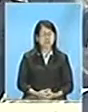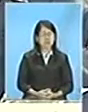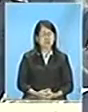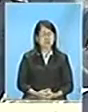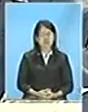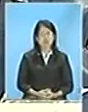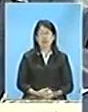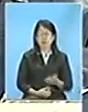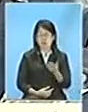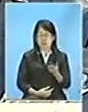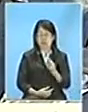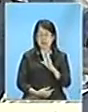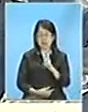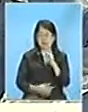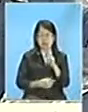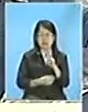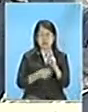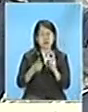เชิญท่านฉลินท่านกอบกุลค่ะ